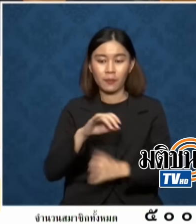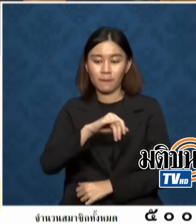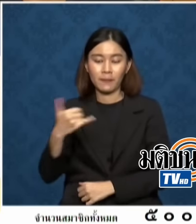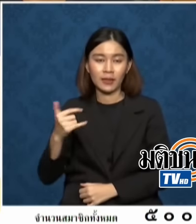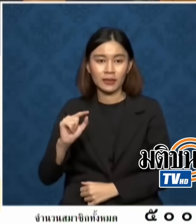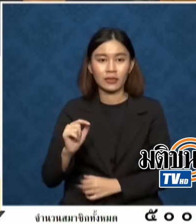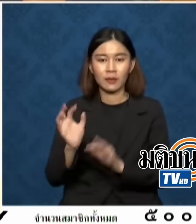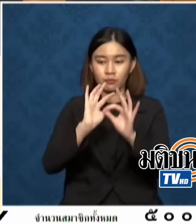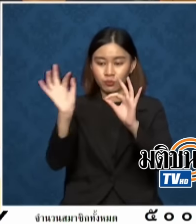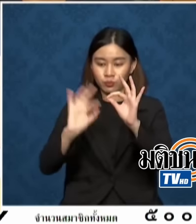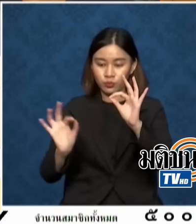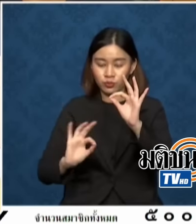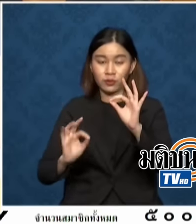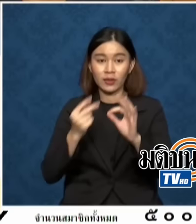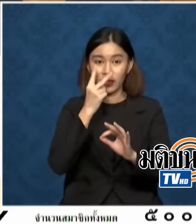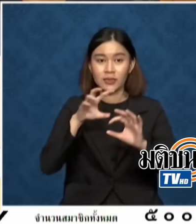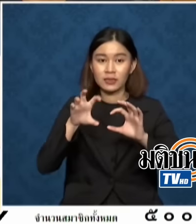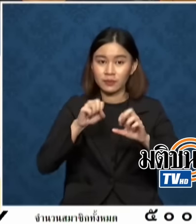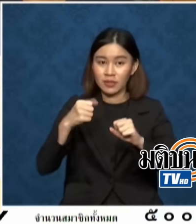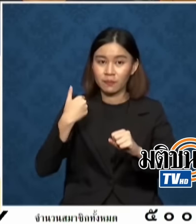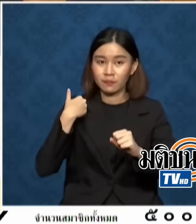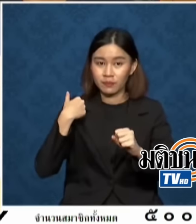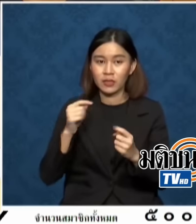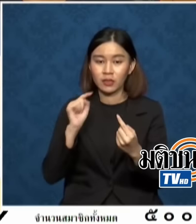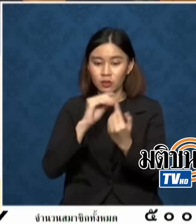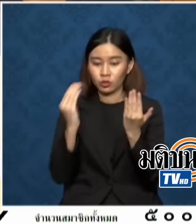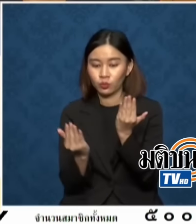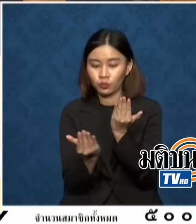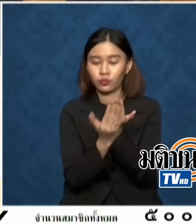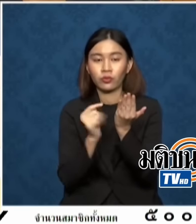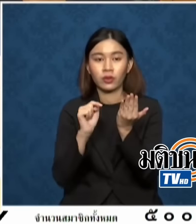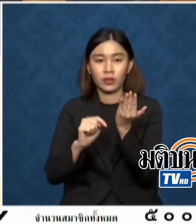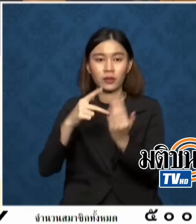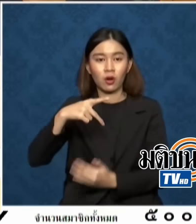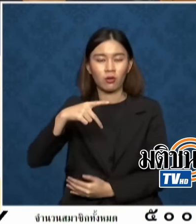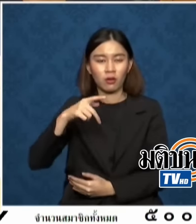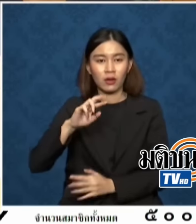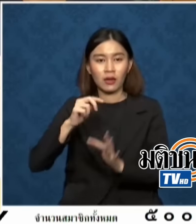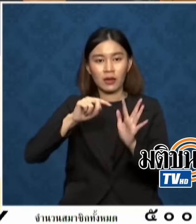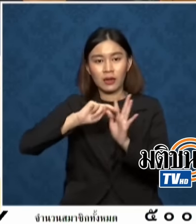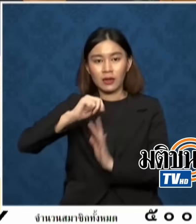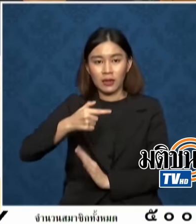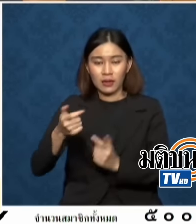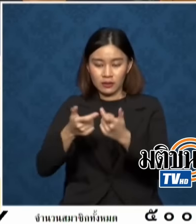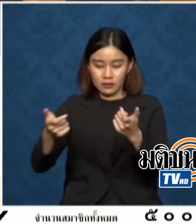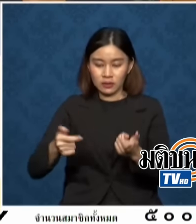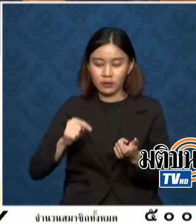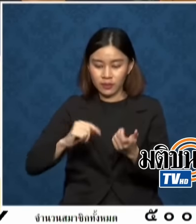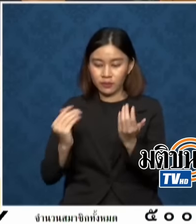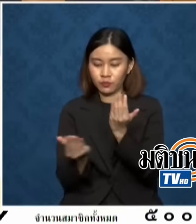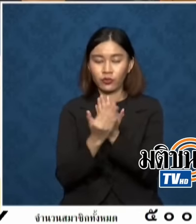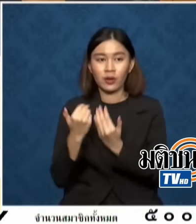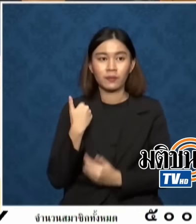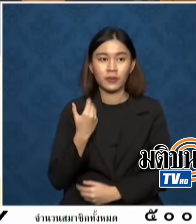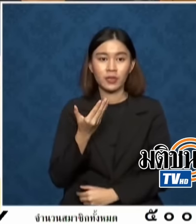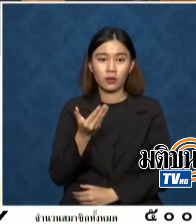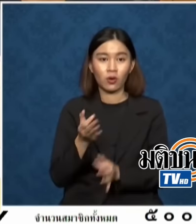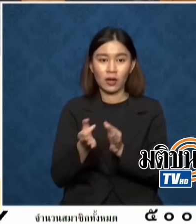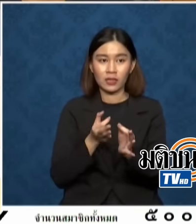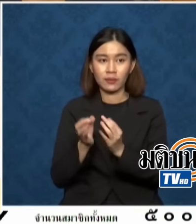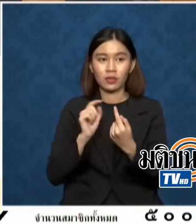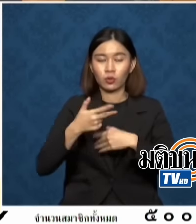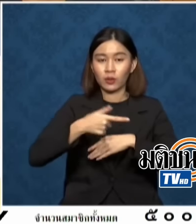ได้ถูกเขียนเอาไว้เป็นข้อสังเกตท้ายรายงานปรากฏในท้ายรายงานของร่างรายงานฉบับนี้ท่านประธานก็ขออนุญาตนำเรียน